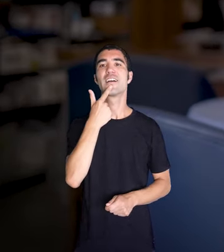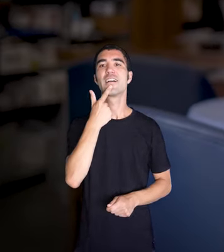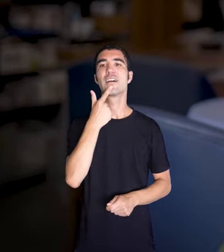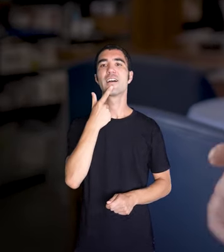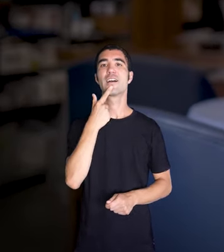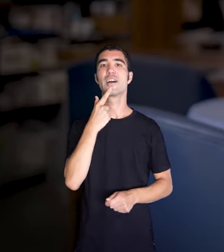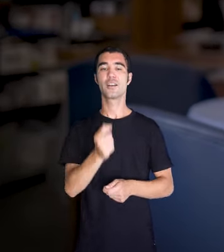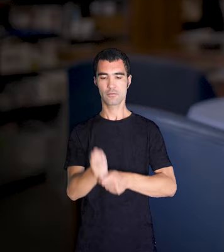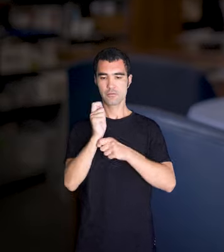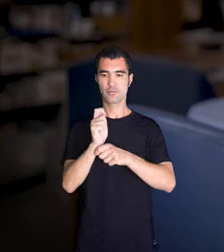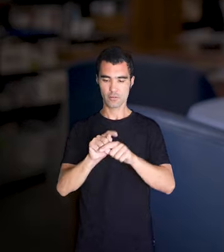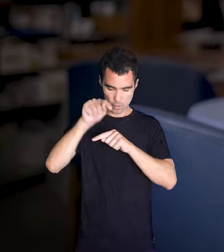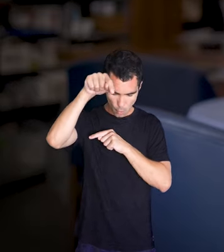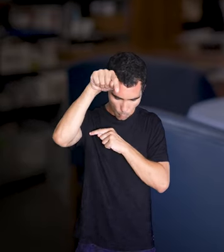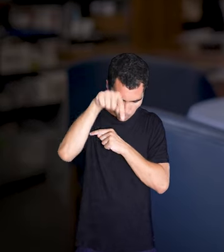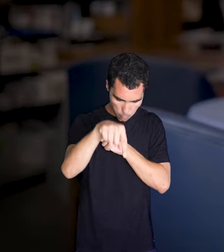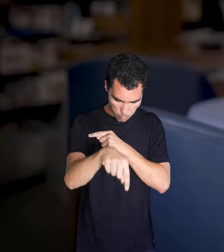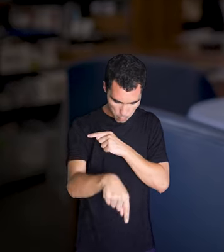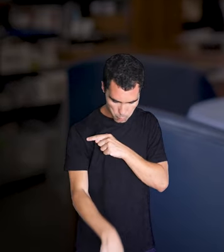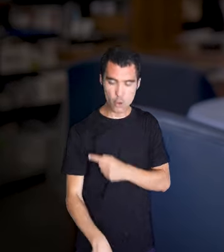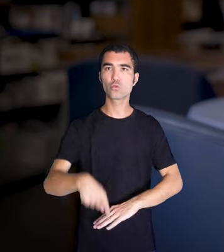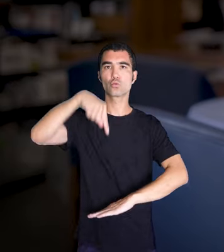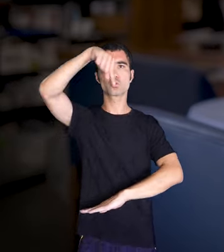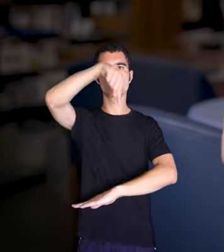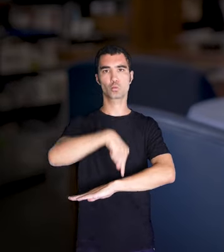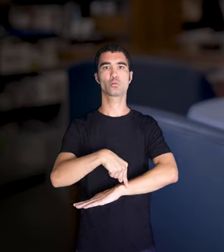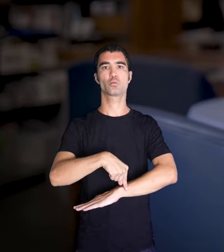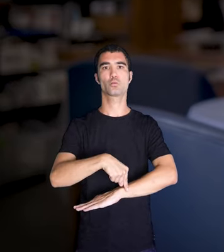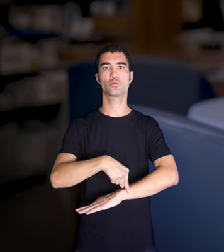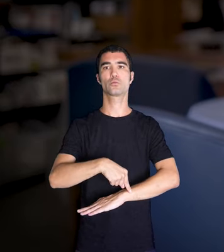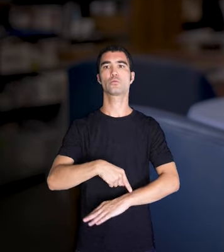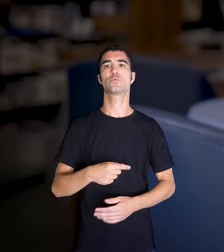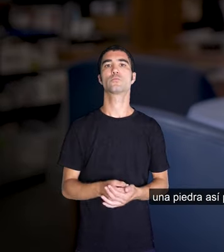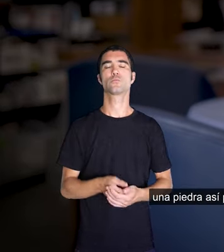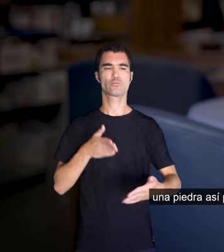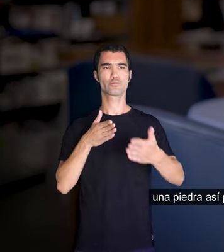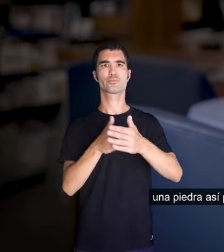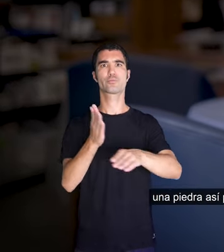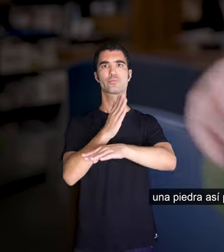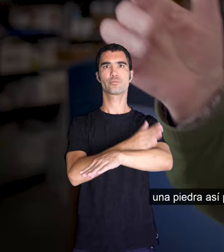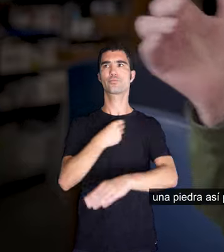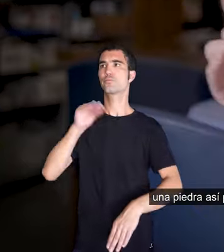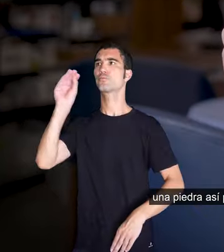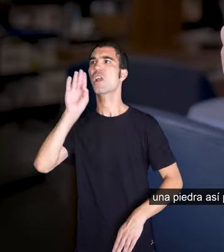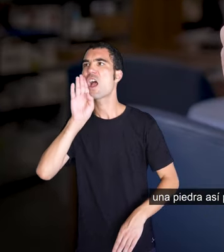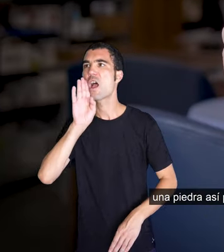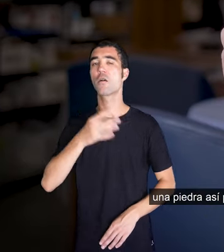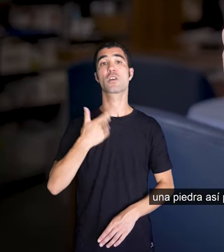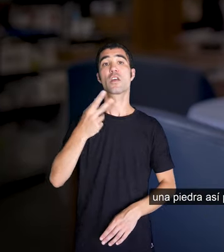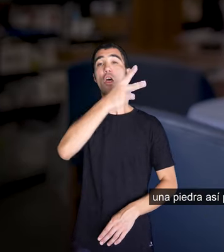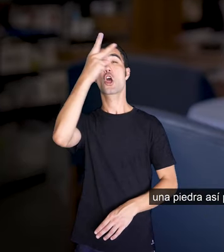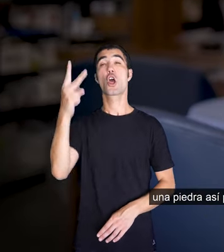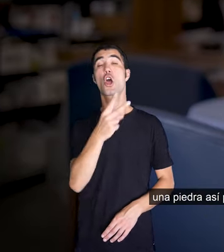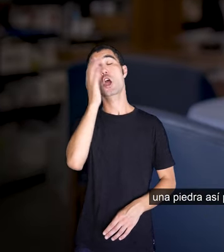fom pegava en terra, de son. I antes d'envestir el vaig cridar. Ell havia dormit pentura dues hores